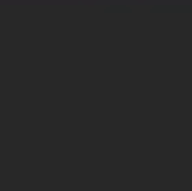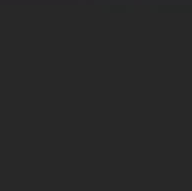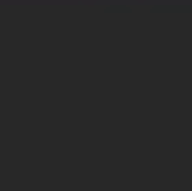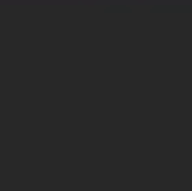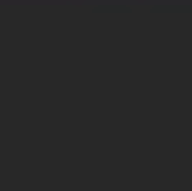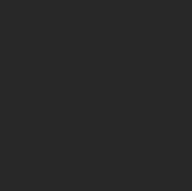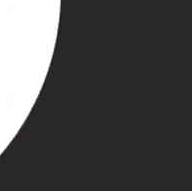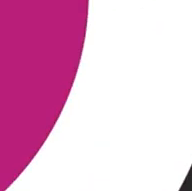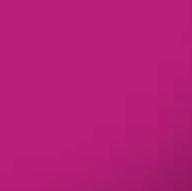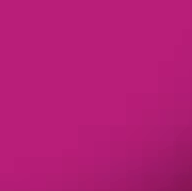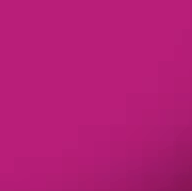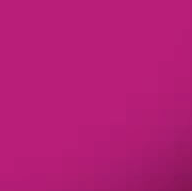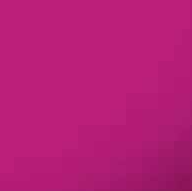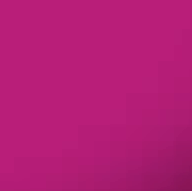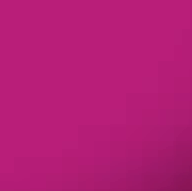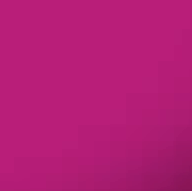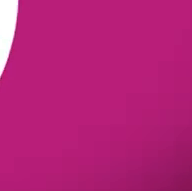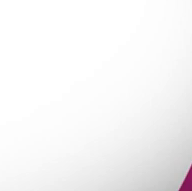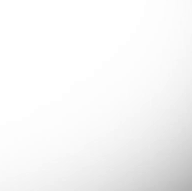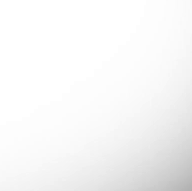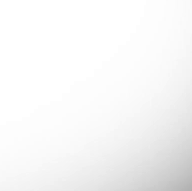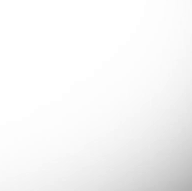Re! Viss ēters ir te!